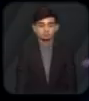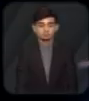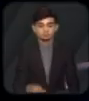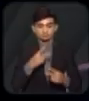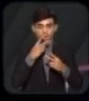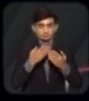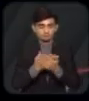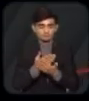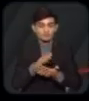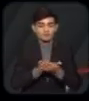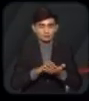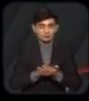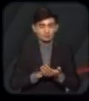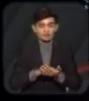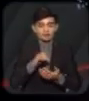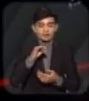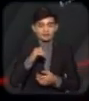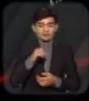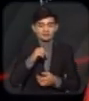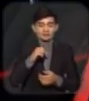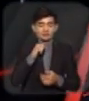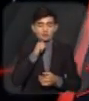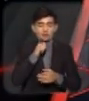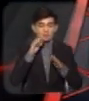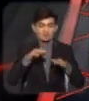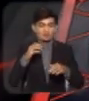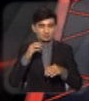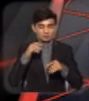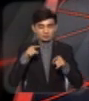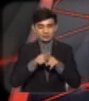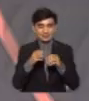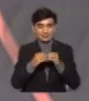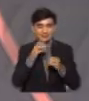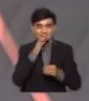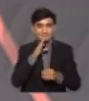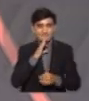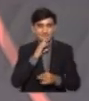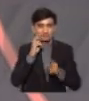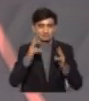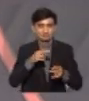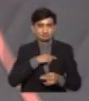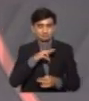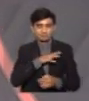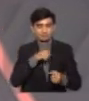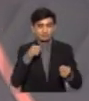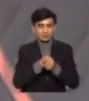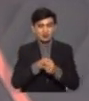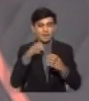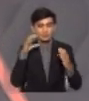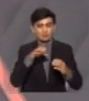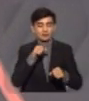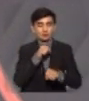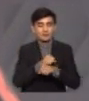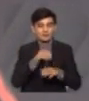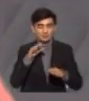Вы смотрите «Информбюро», продолжаем выпуск. В Кызылорде скончалась 10-летняя девочка, пострадавшая в результате наезда на автобусную